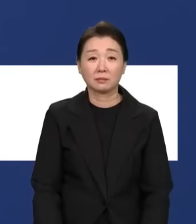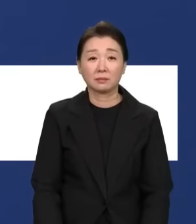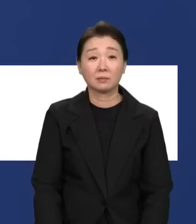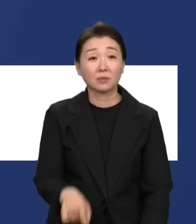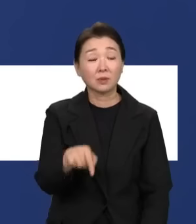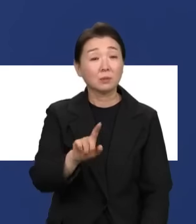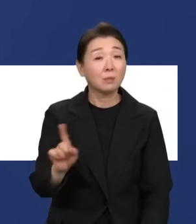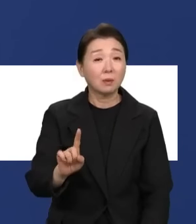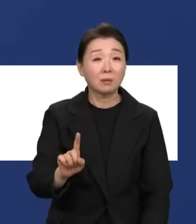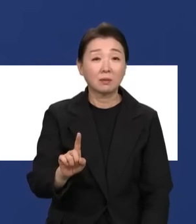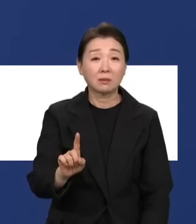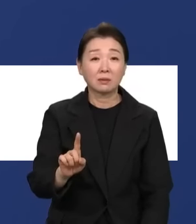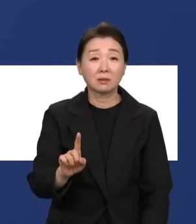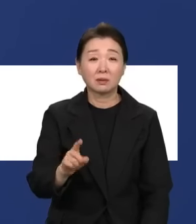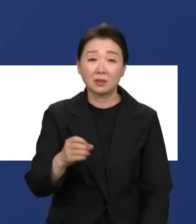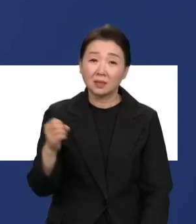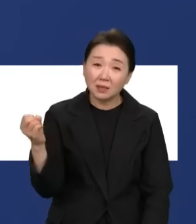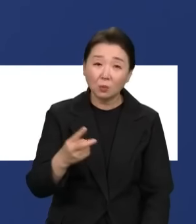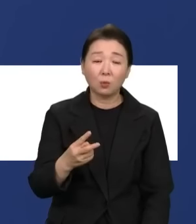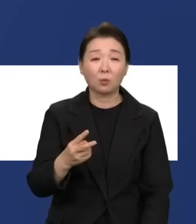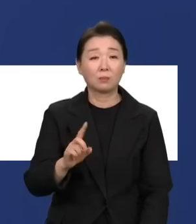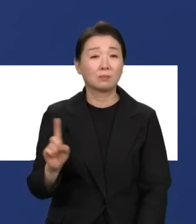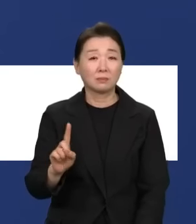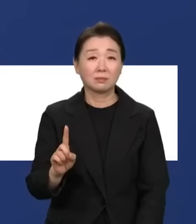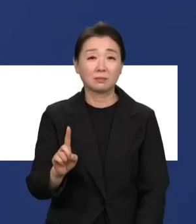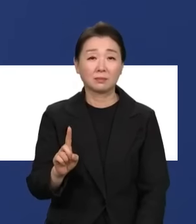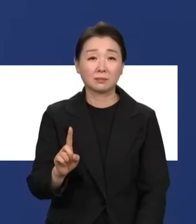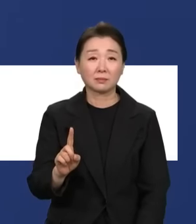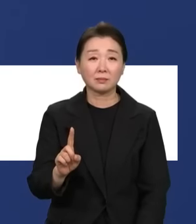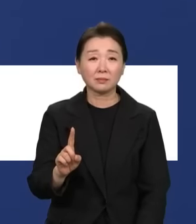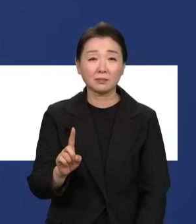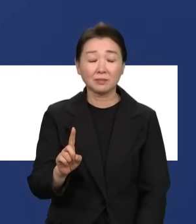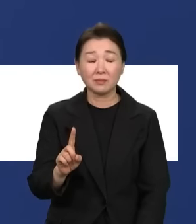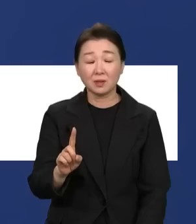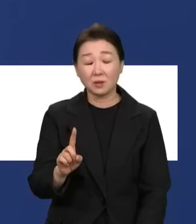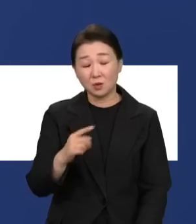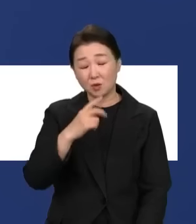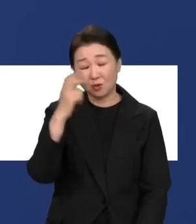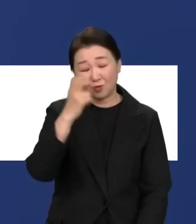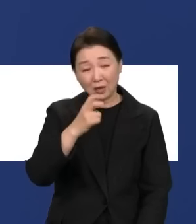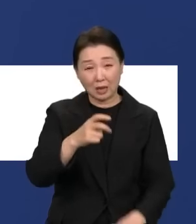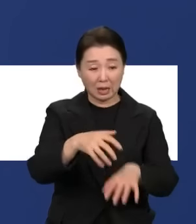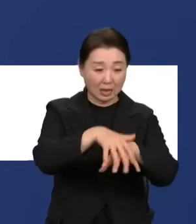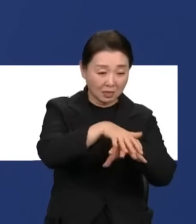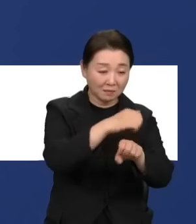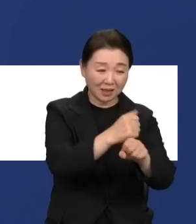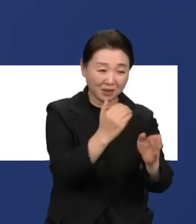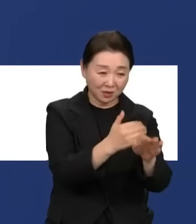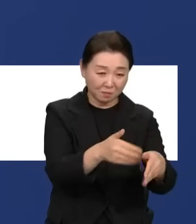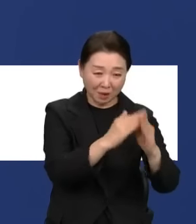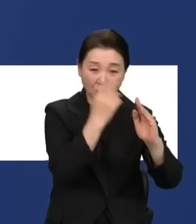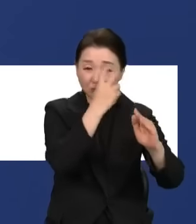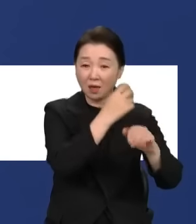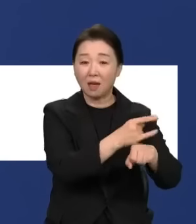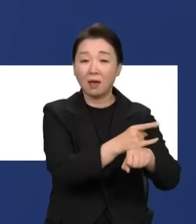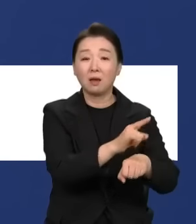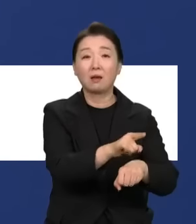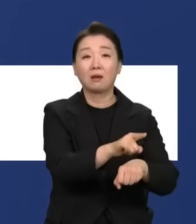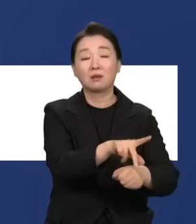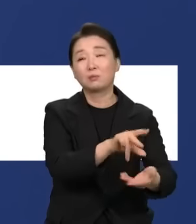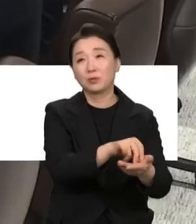그거를 다시 또 이런 뭐 방대한 규모의 수사팀을 만들어서 수사를 한다. 그게